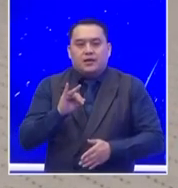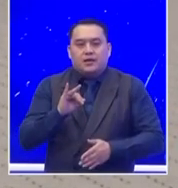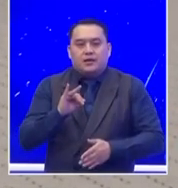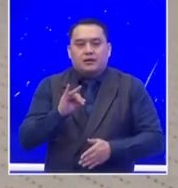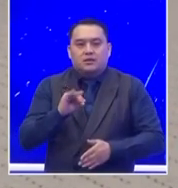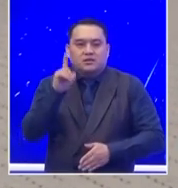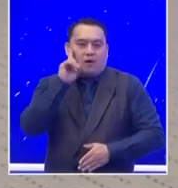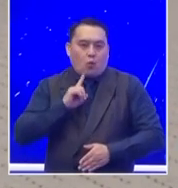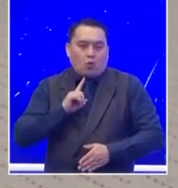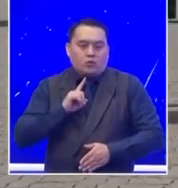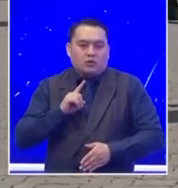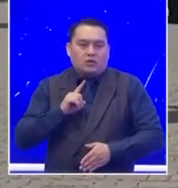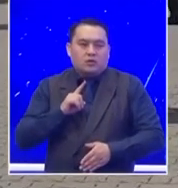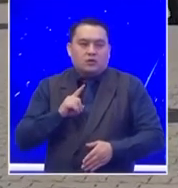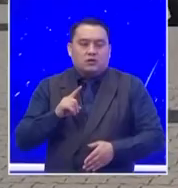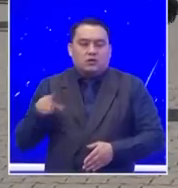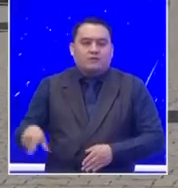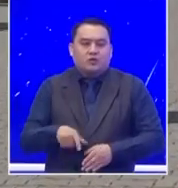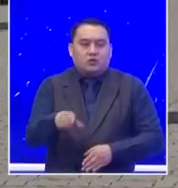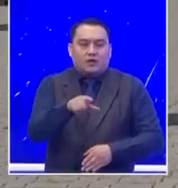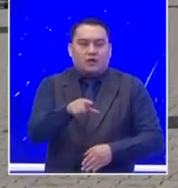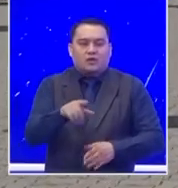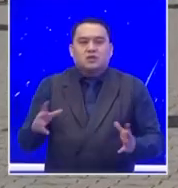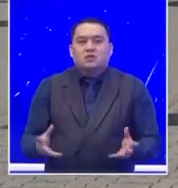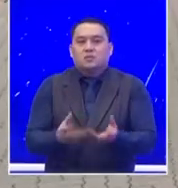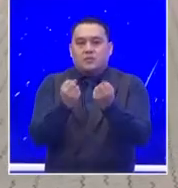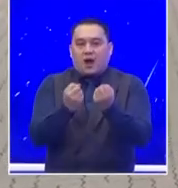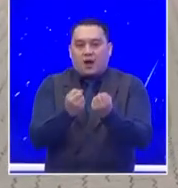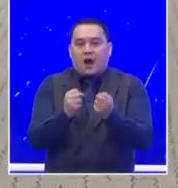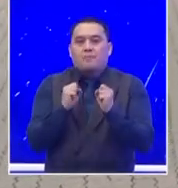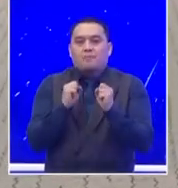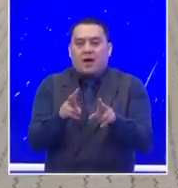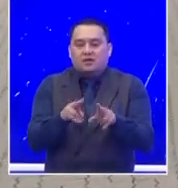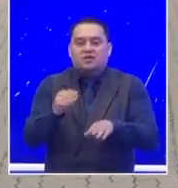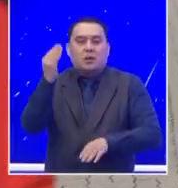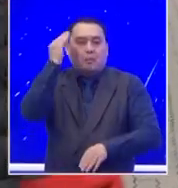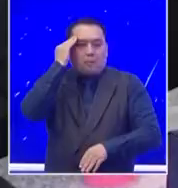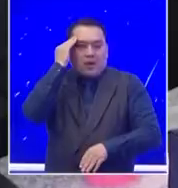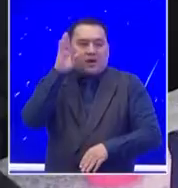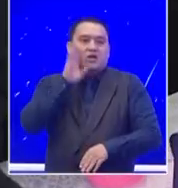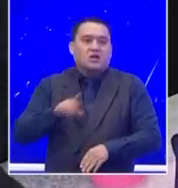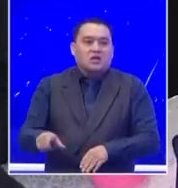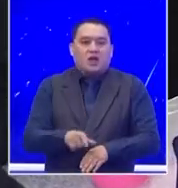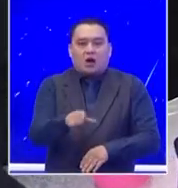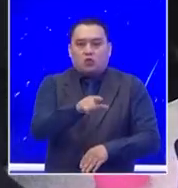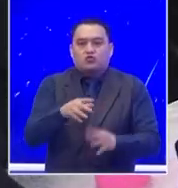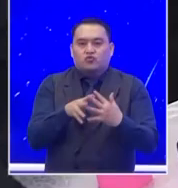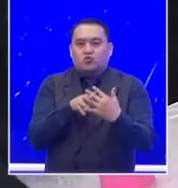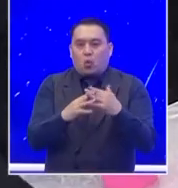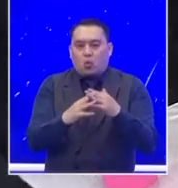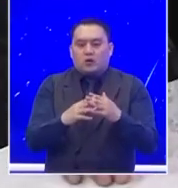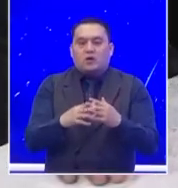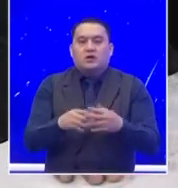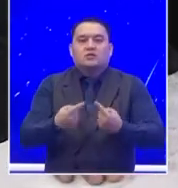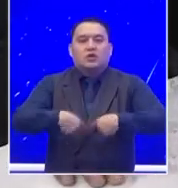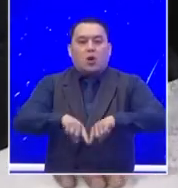для свободного пропуска воды. Предусмотрели спасатели и крайние меры. В случае выхода речки из-за берегов в школах района развернут